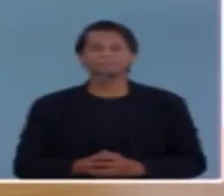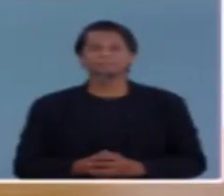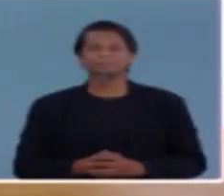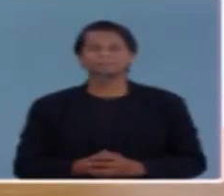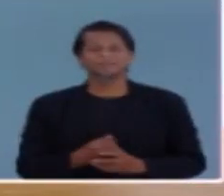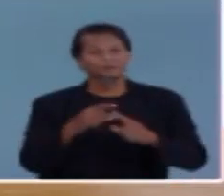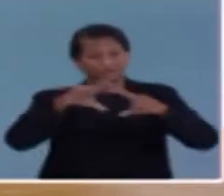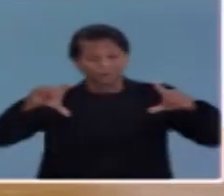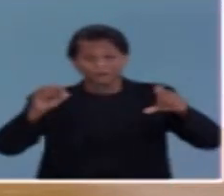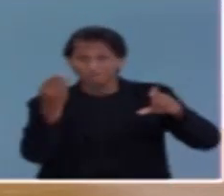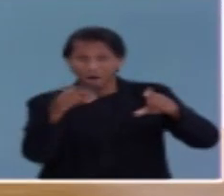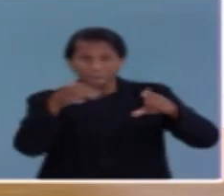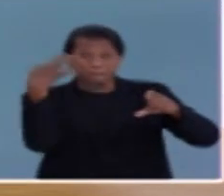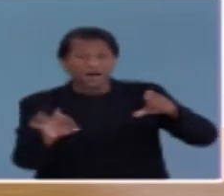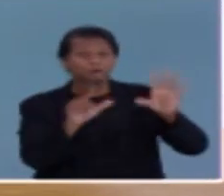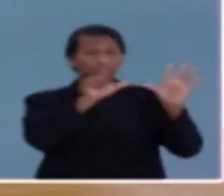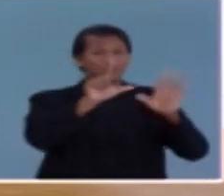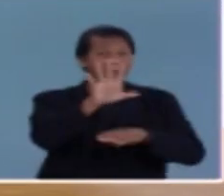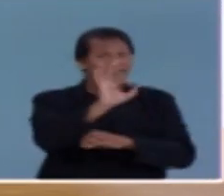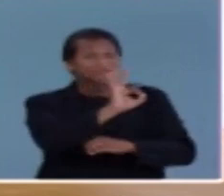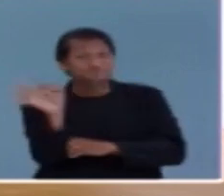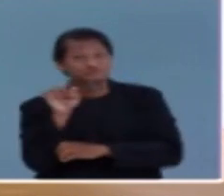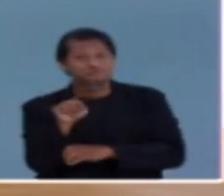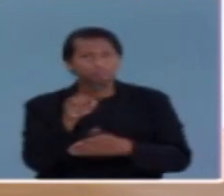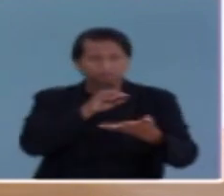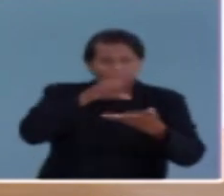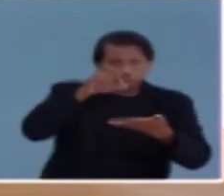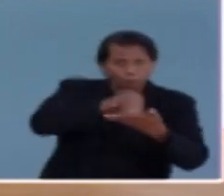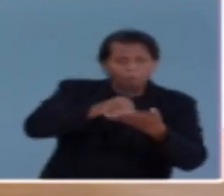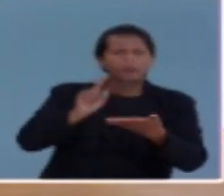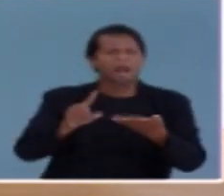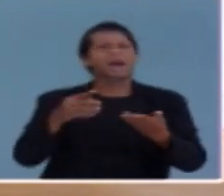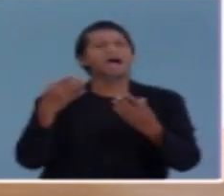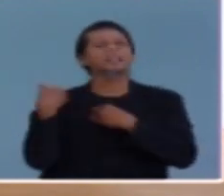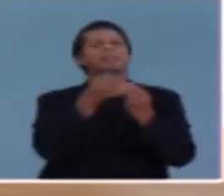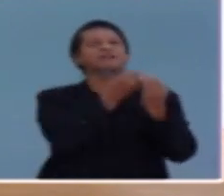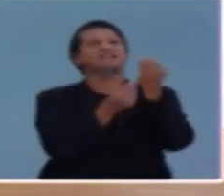uang baru pecahan Rp75.000 memuat banyak adat budaya tradisional